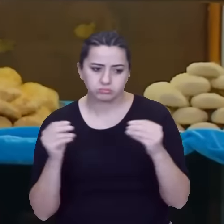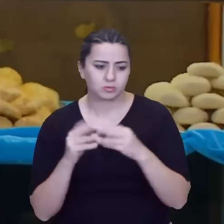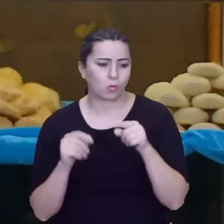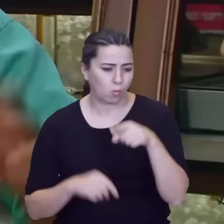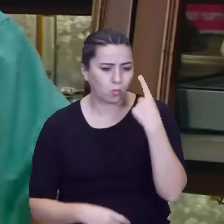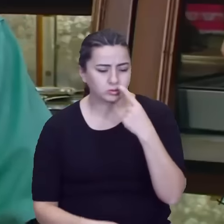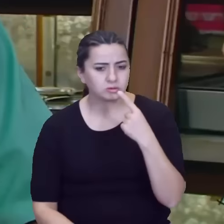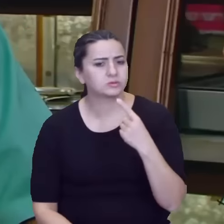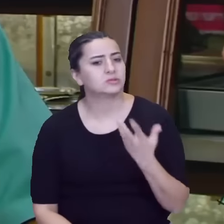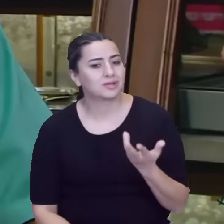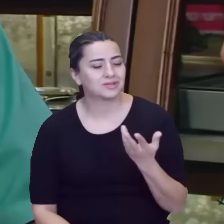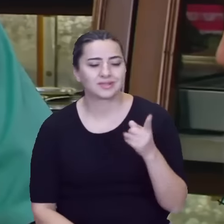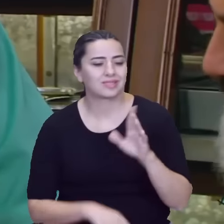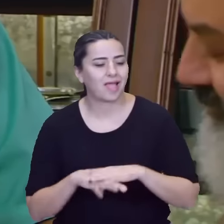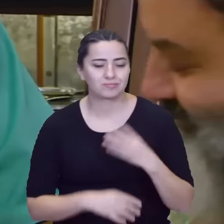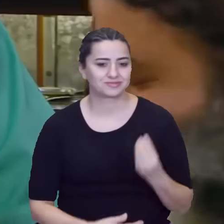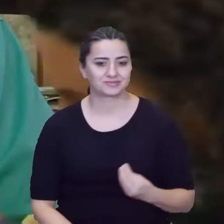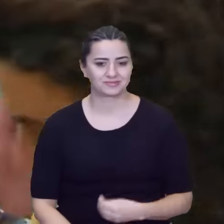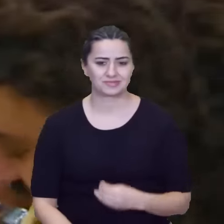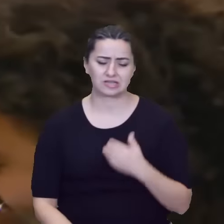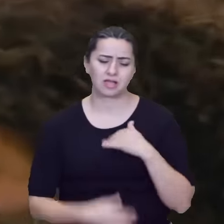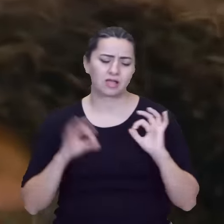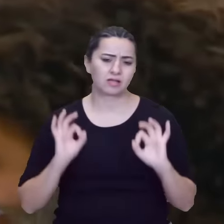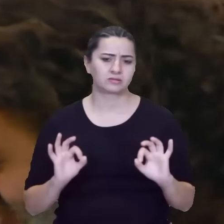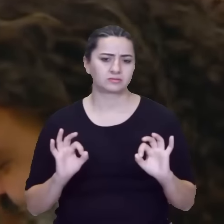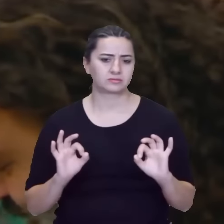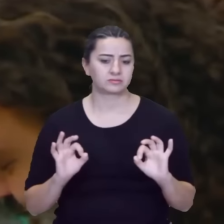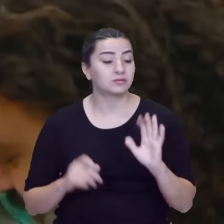bununla. Diyemiyorsa, valla ben aynı.